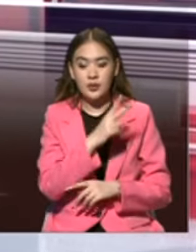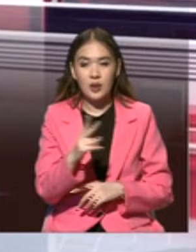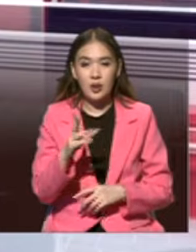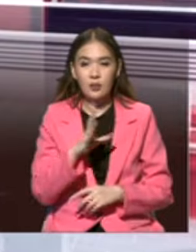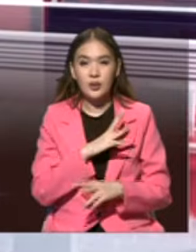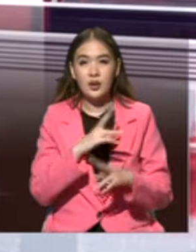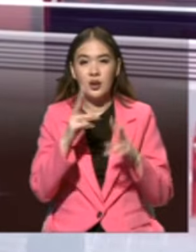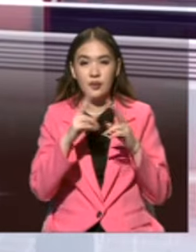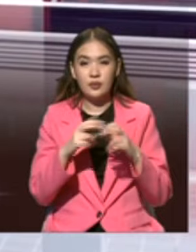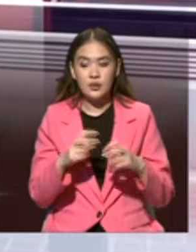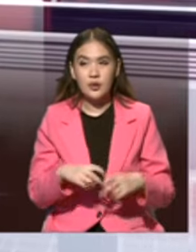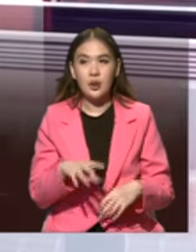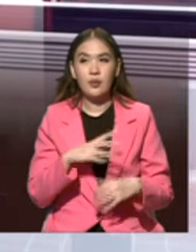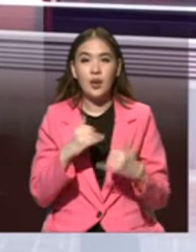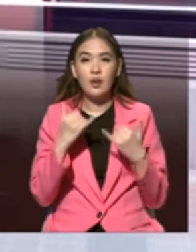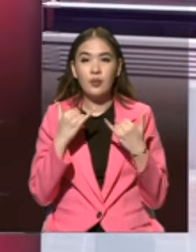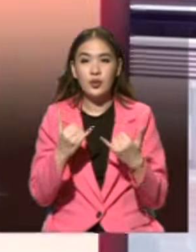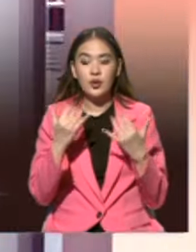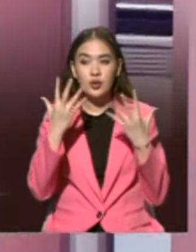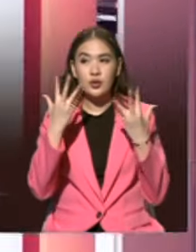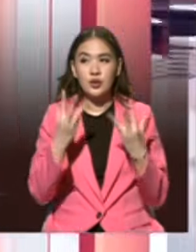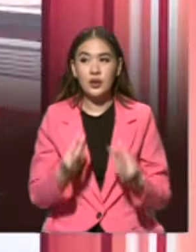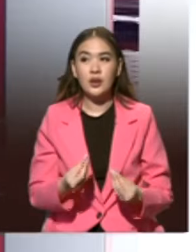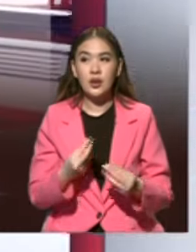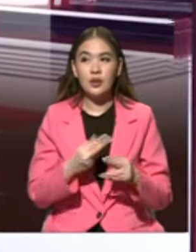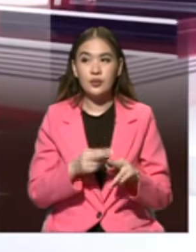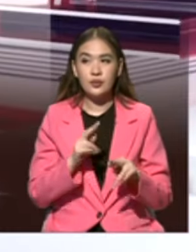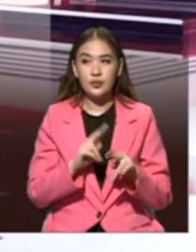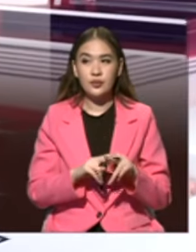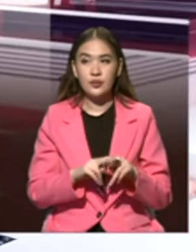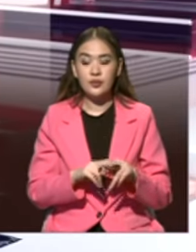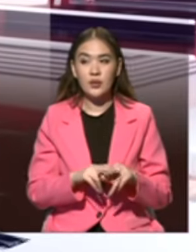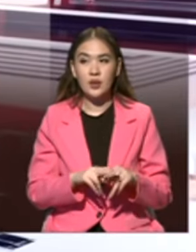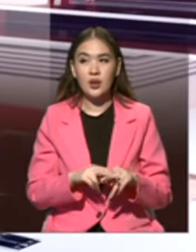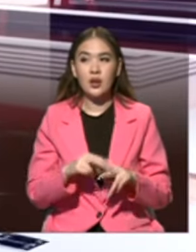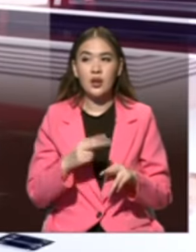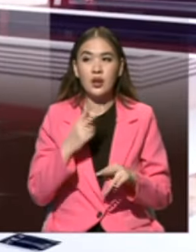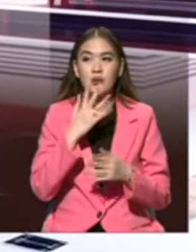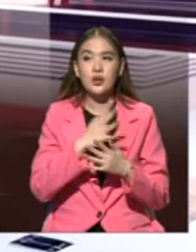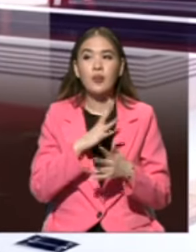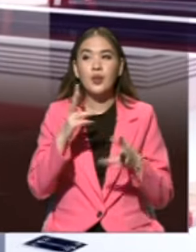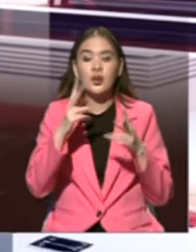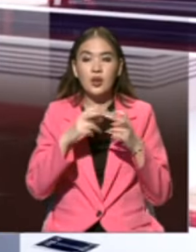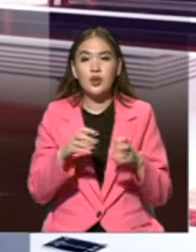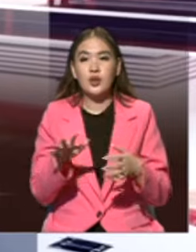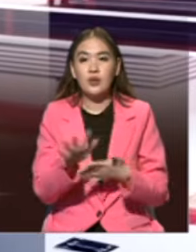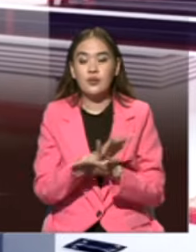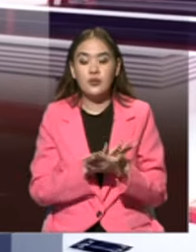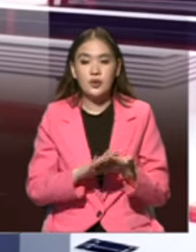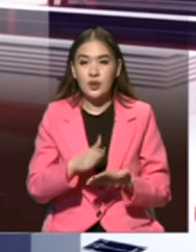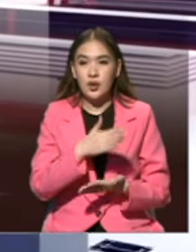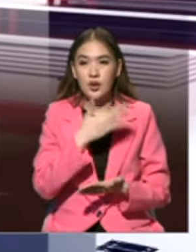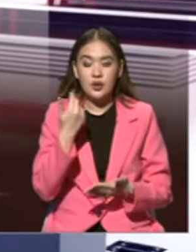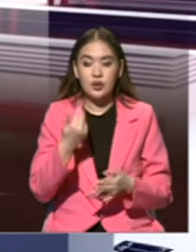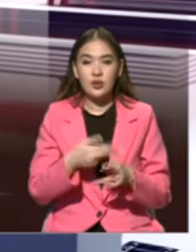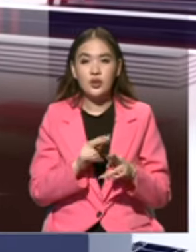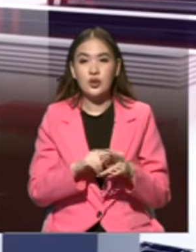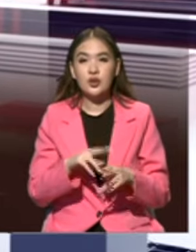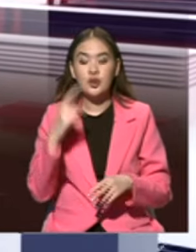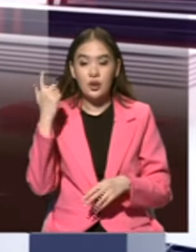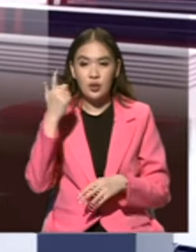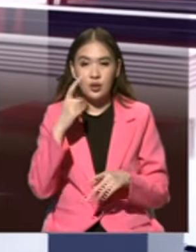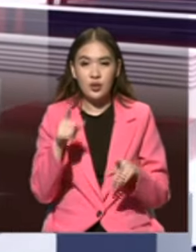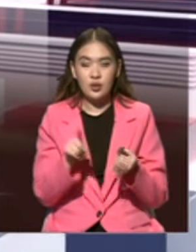техобследование жасады. Енді бүгінгі таңда мауықты өлексесі көруге ешқандай мүмкіндік жоқ. Мысалы мен өз шаруа қожалығымда